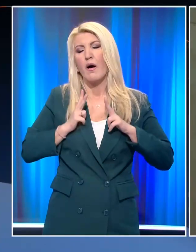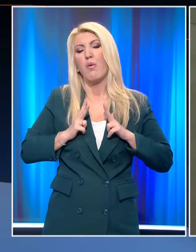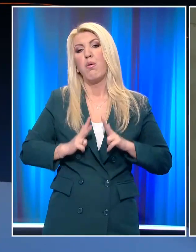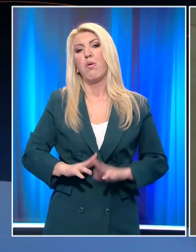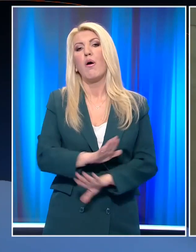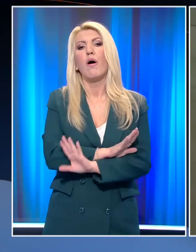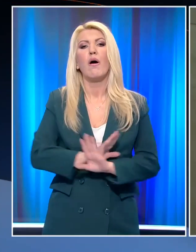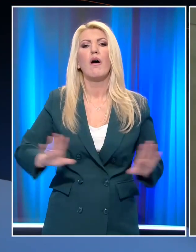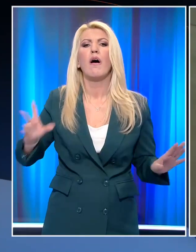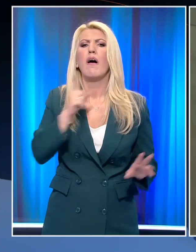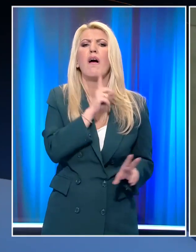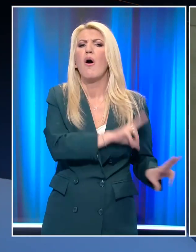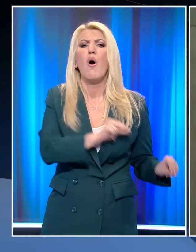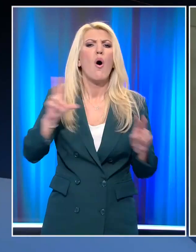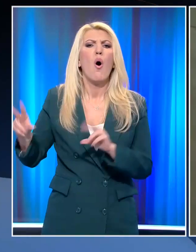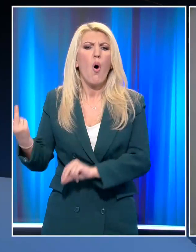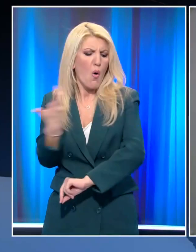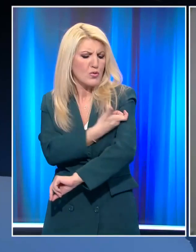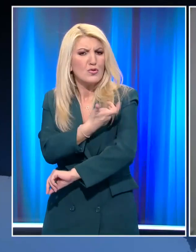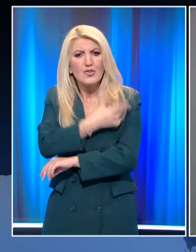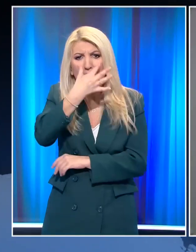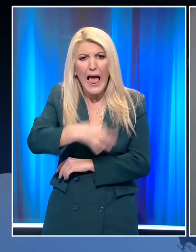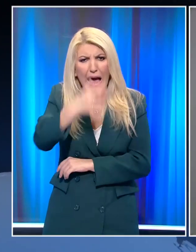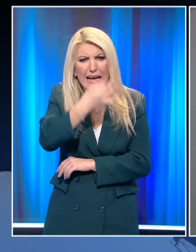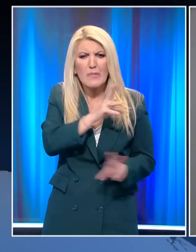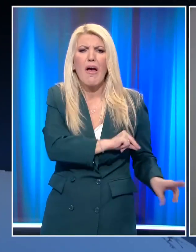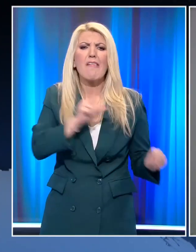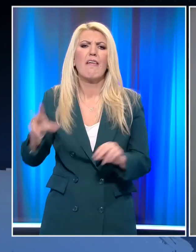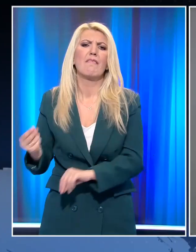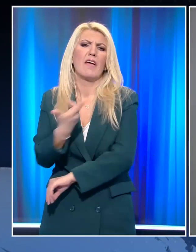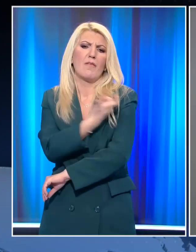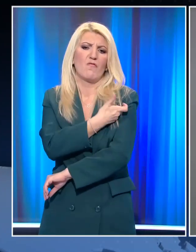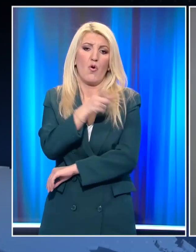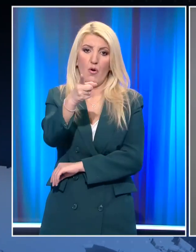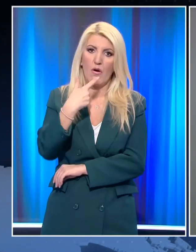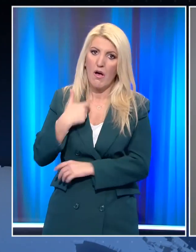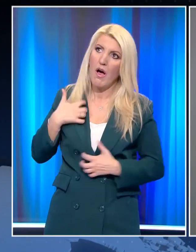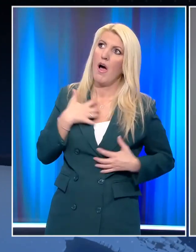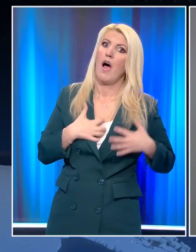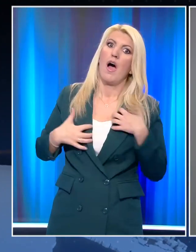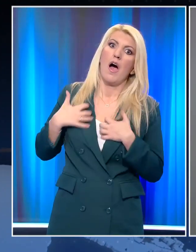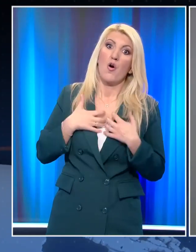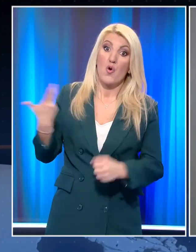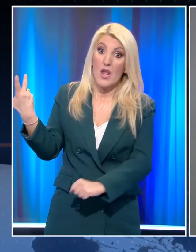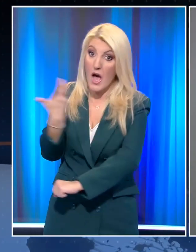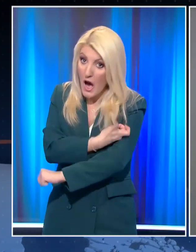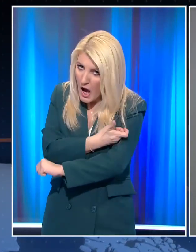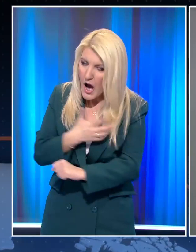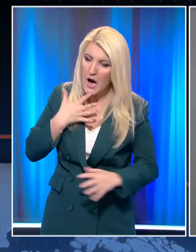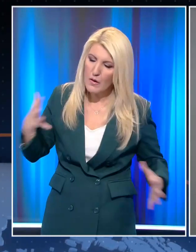ήταν τα εμβόλια, συνήθως το κάνουμε της γρήπης. Περίμενα βέβαια με αγωνία, όπως και αγωνιούσα στο